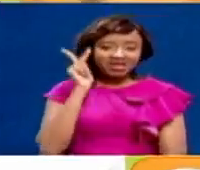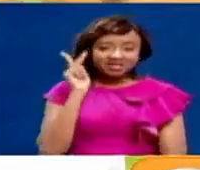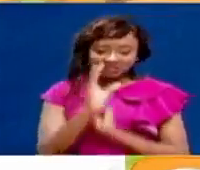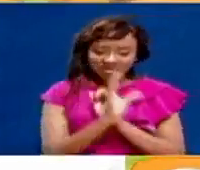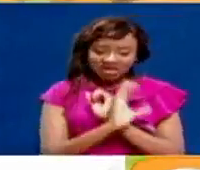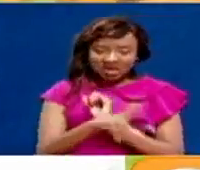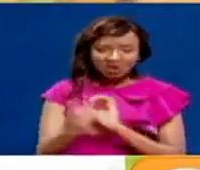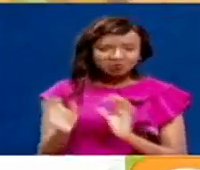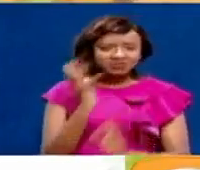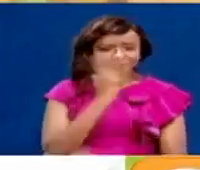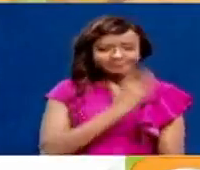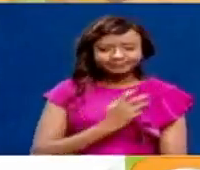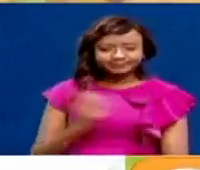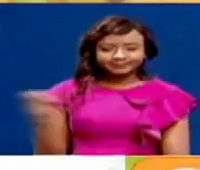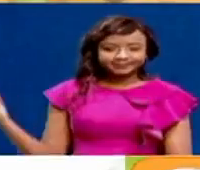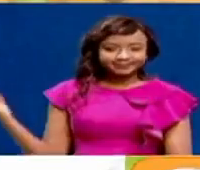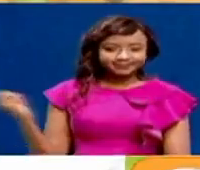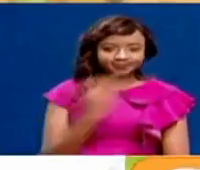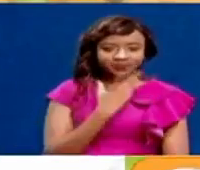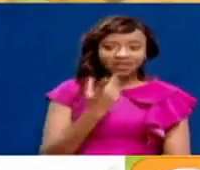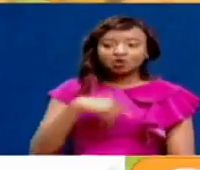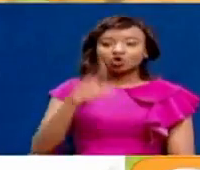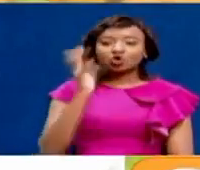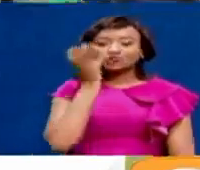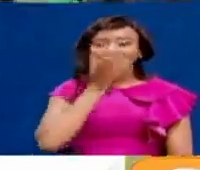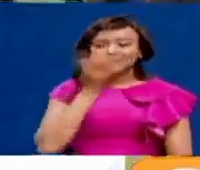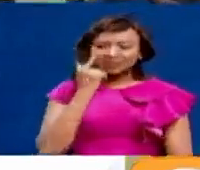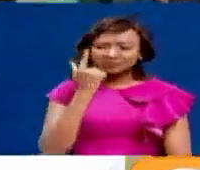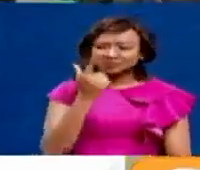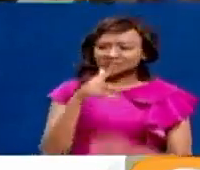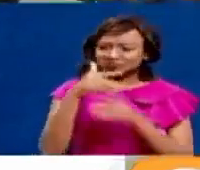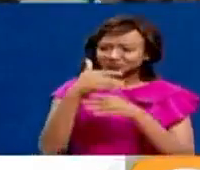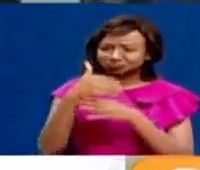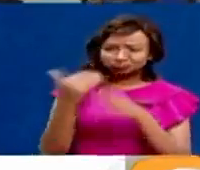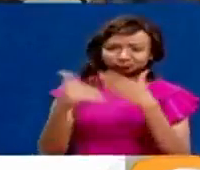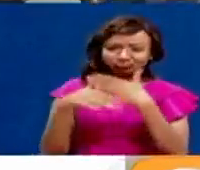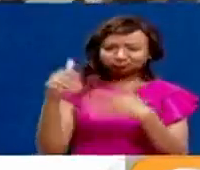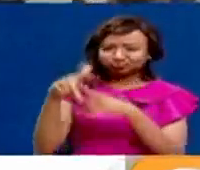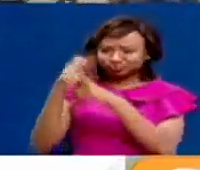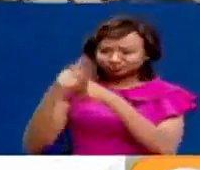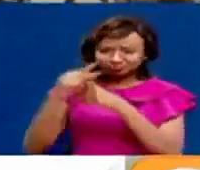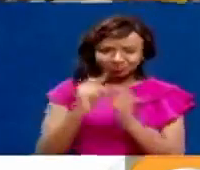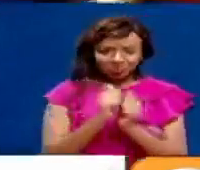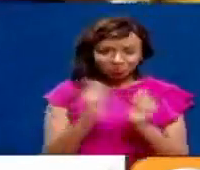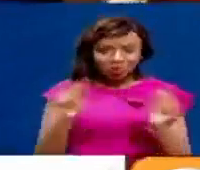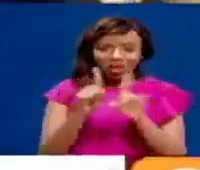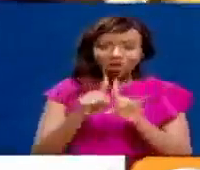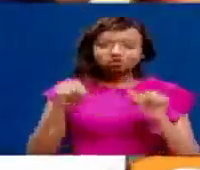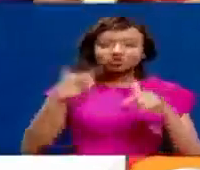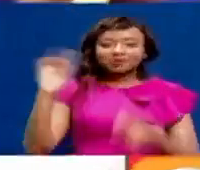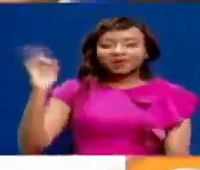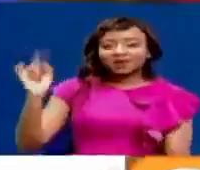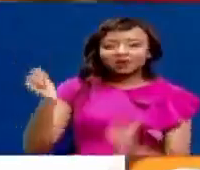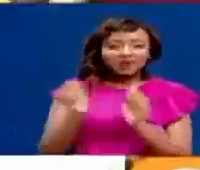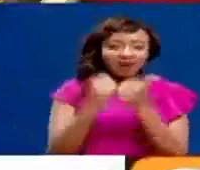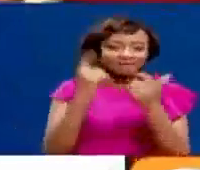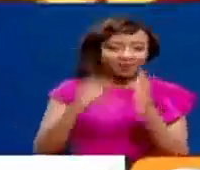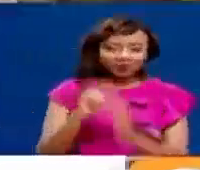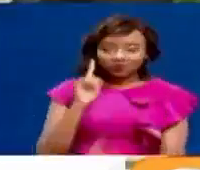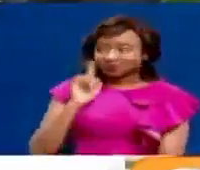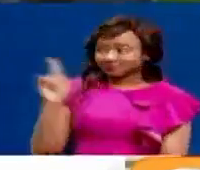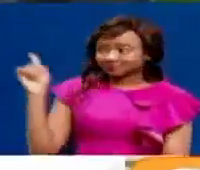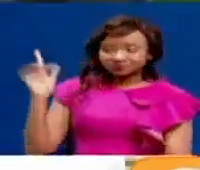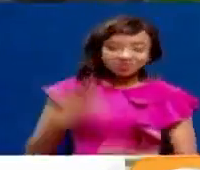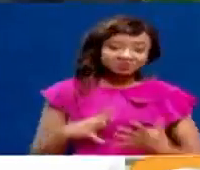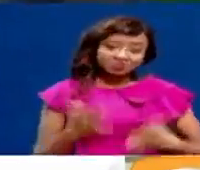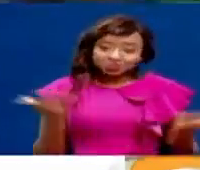Hata ukienda kwa stadium imetengenezwa sawa sawa. Hali ilikuwa hii katikati mwa jiji la Nairobi, wakazi wakiwa